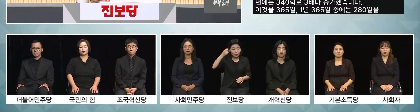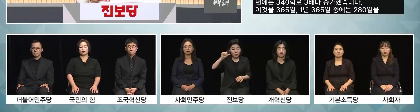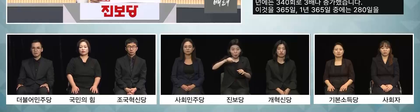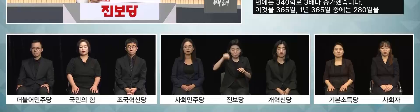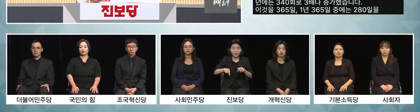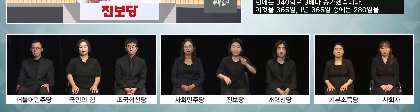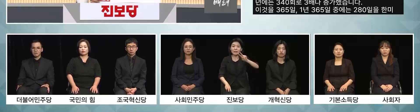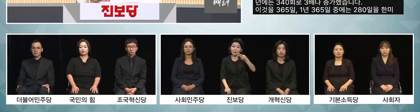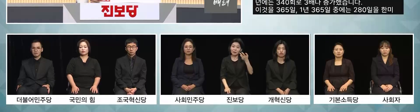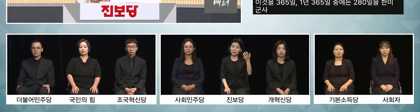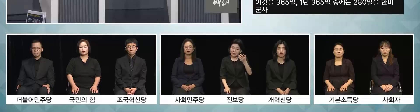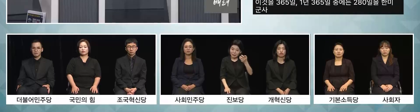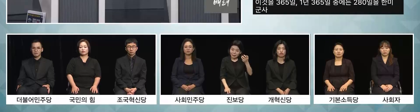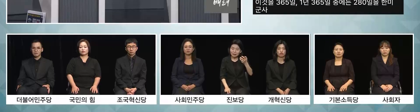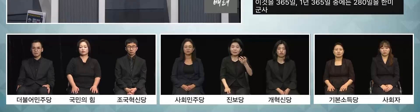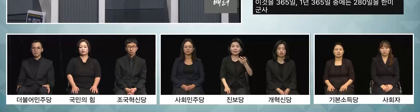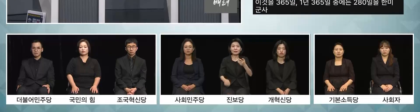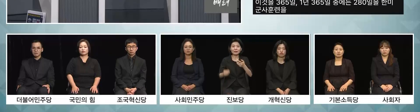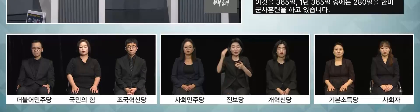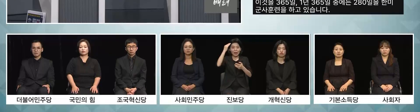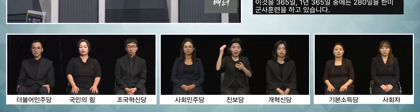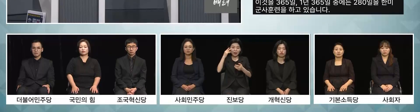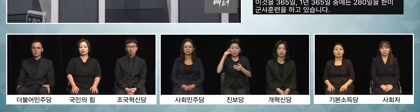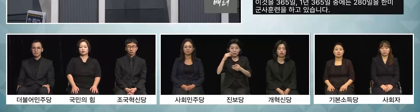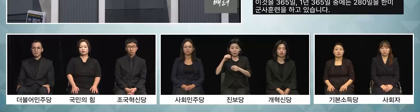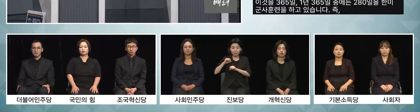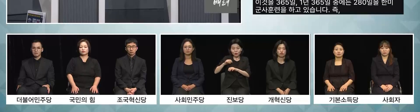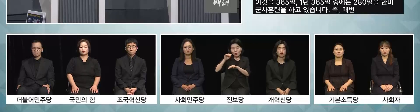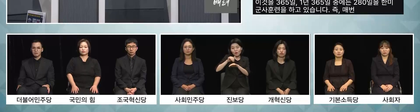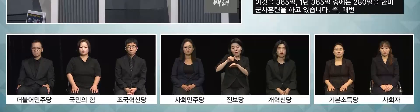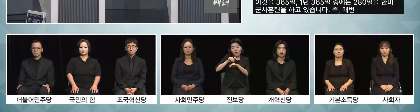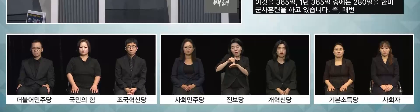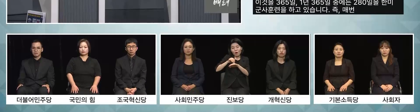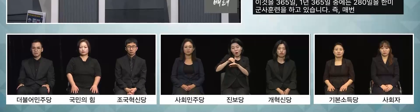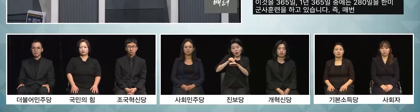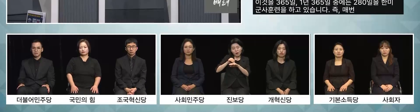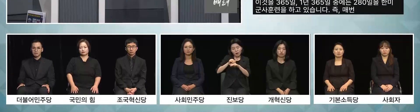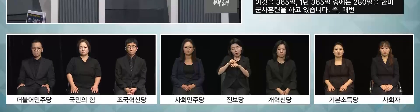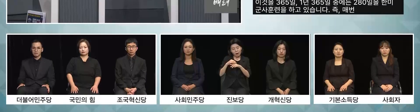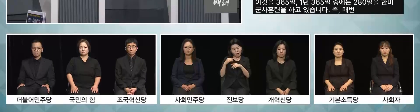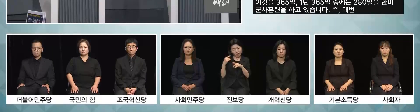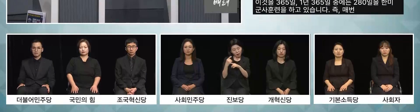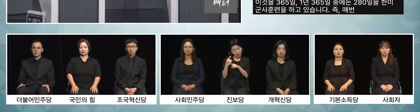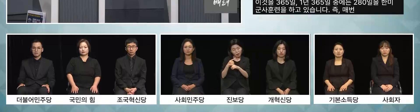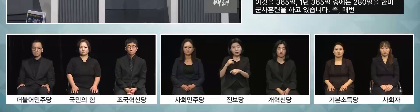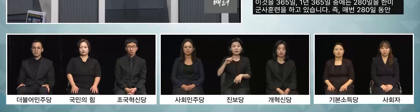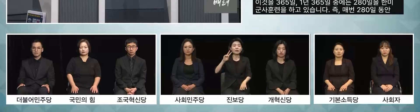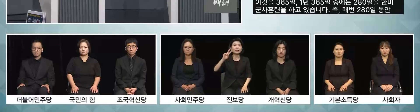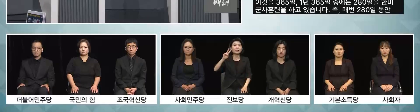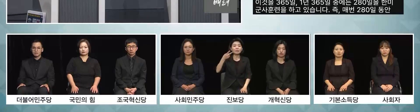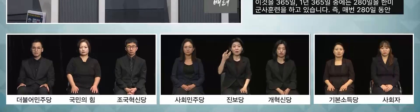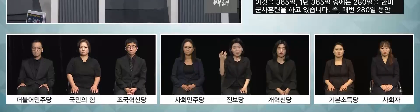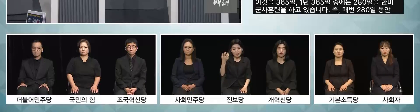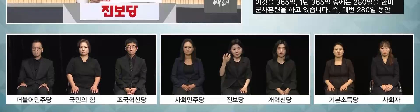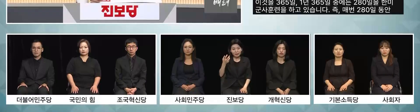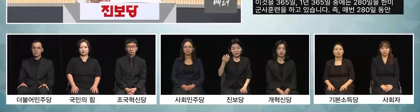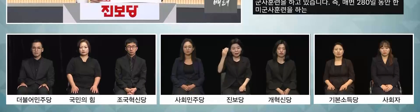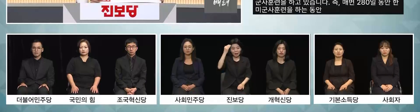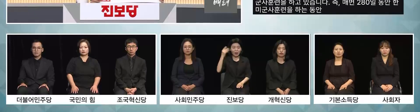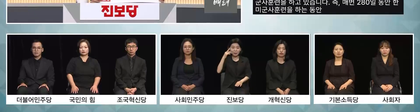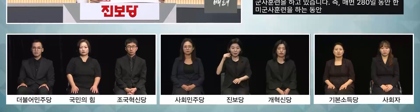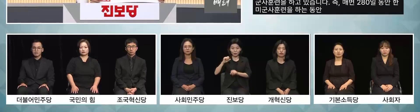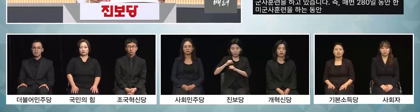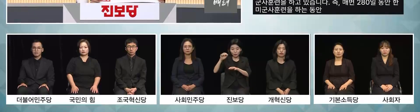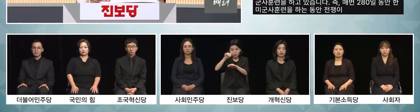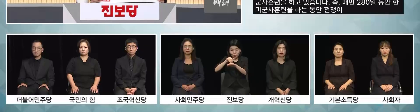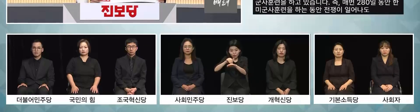군사훈련을 하고 있습니다. 즉 매번 이 280일 동안 한미 군사훈련을 하는 동안 전쟁이